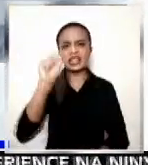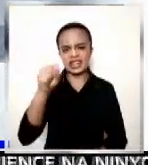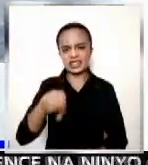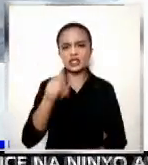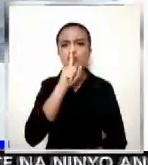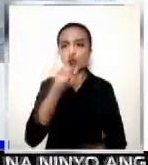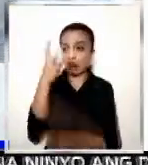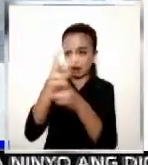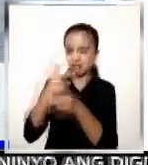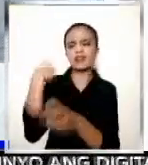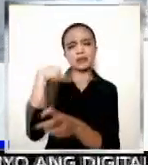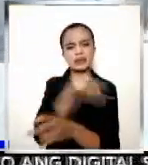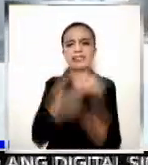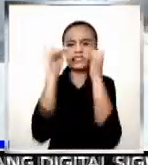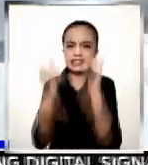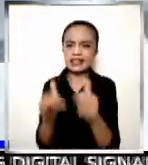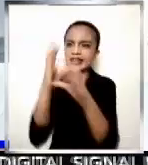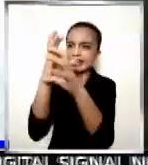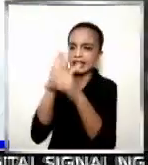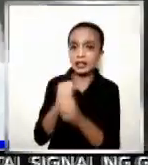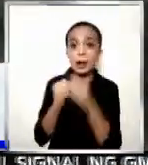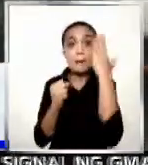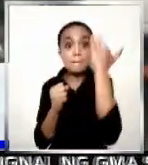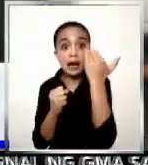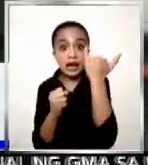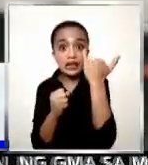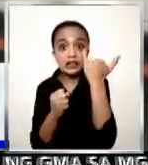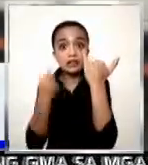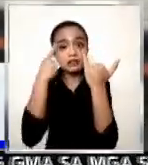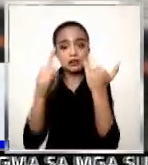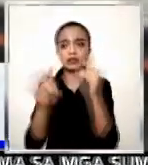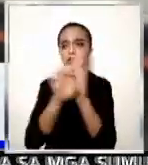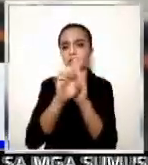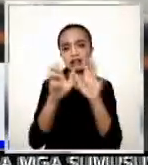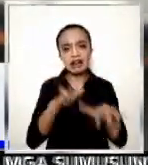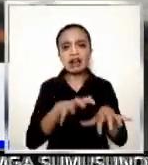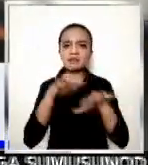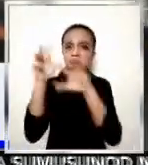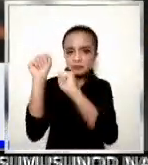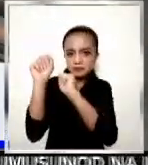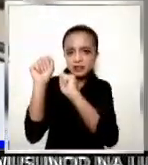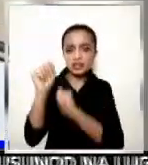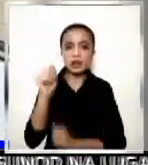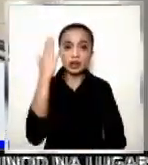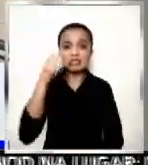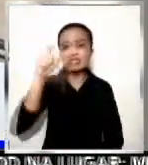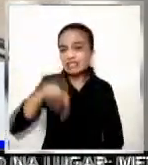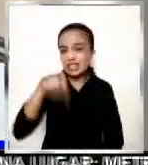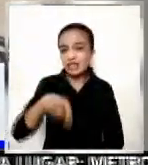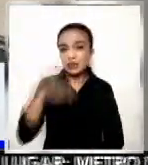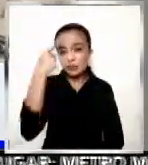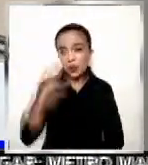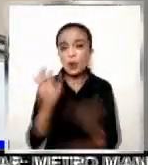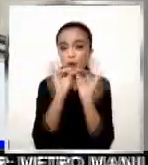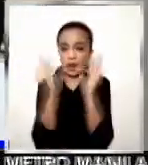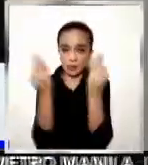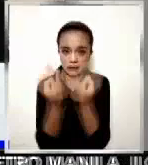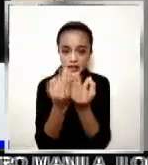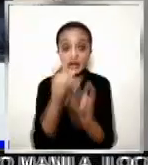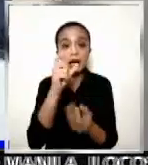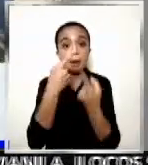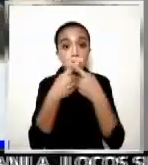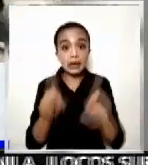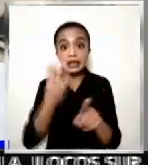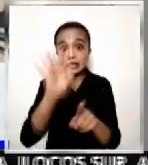ma'am? Dahil para sa aming pag-alis. Kailangan na kailangan dahil sa pamilya. Pero kung renewal lang ng NBI